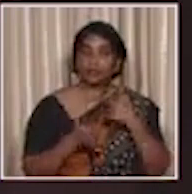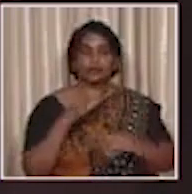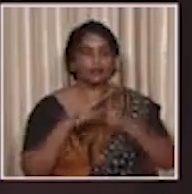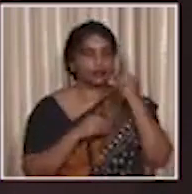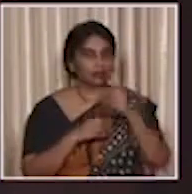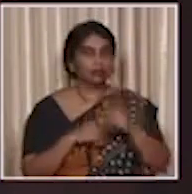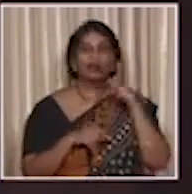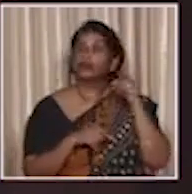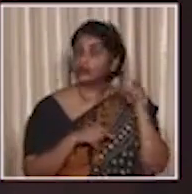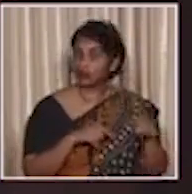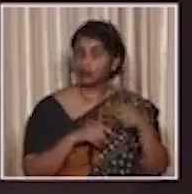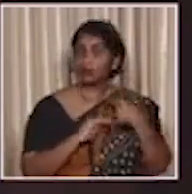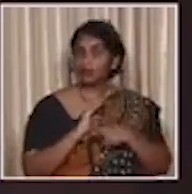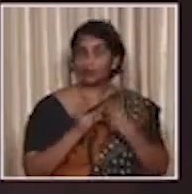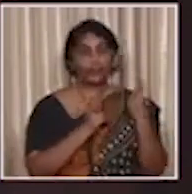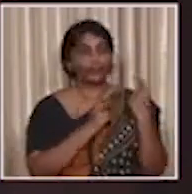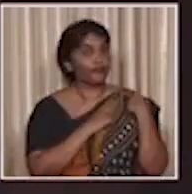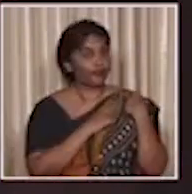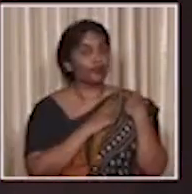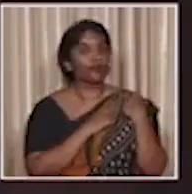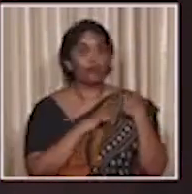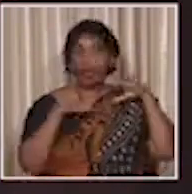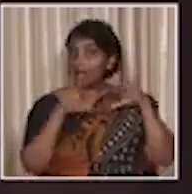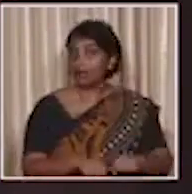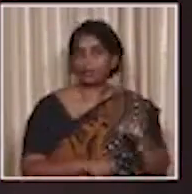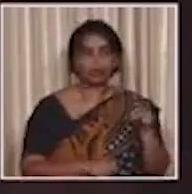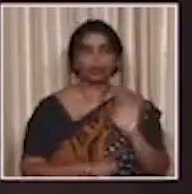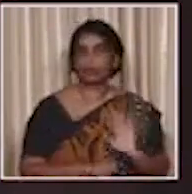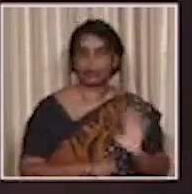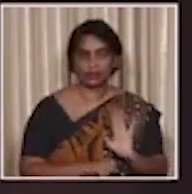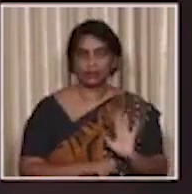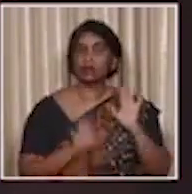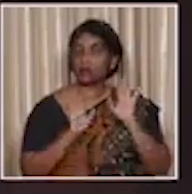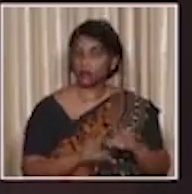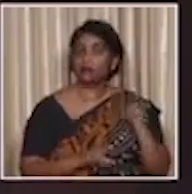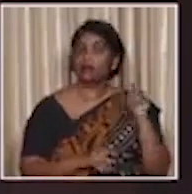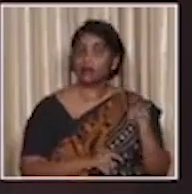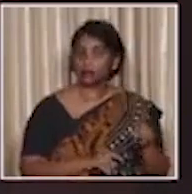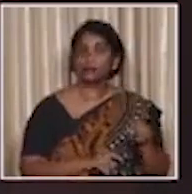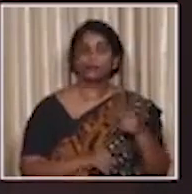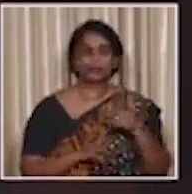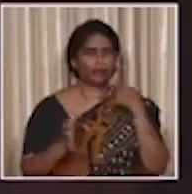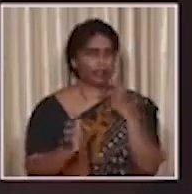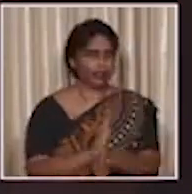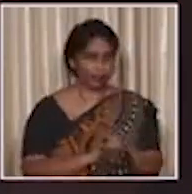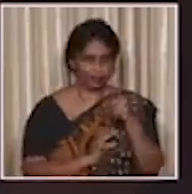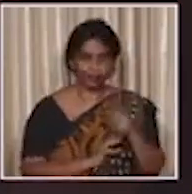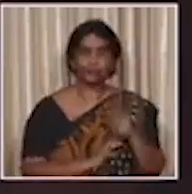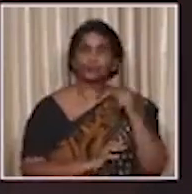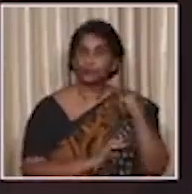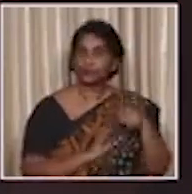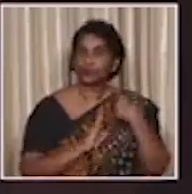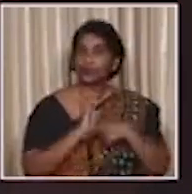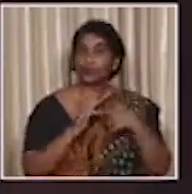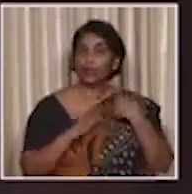දුන්නේ ඒ ඔහු මේ රටේ බාරකාරයා මිසක් අයිතිකාරයා කරන්න නෙමෙයි ඒ නිසා ඒක වරද්දගත්තා ඔවුන් මේ